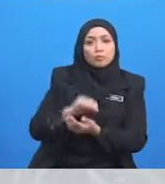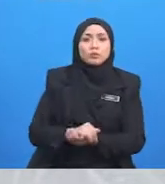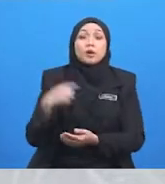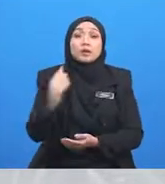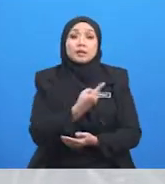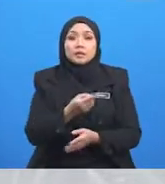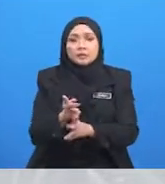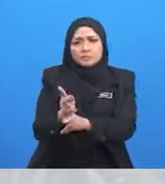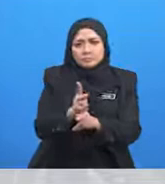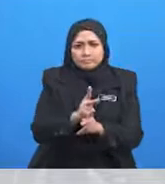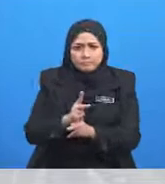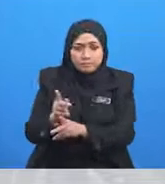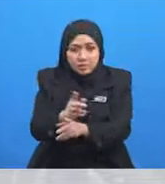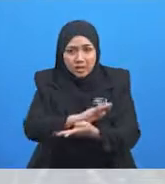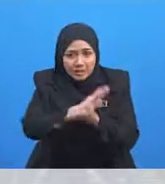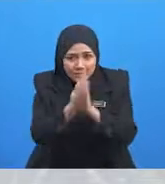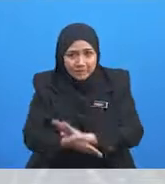Kita menjadi jemu